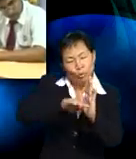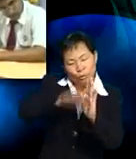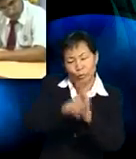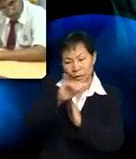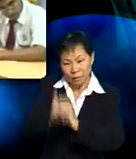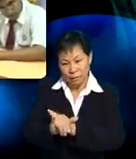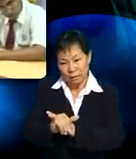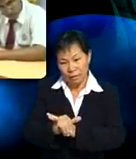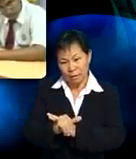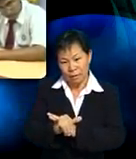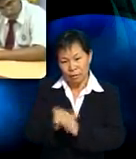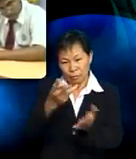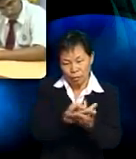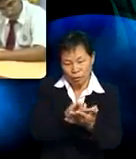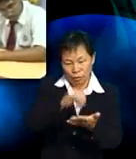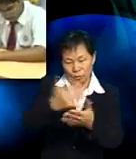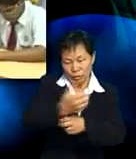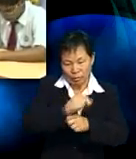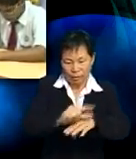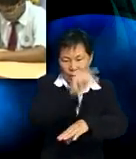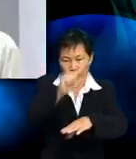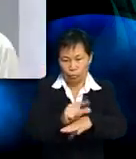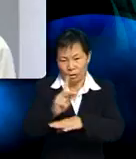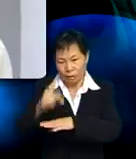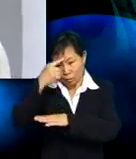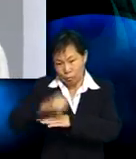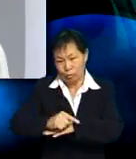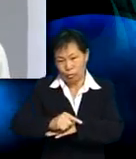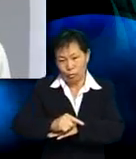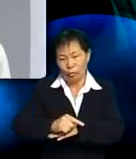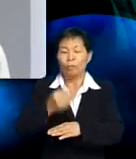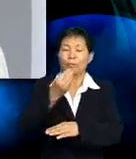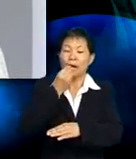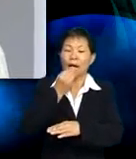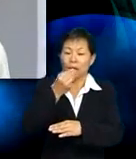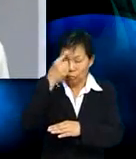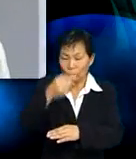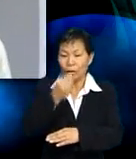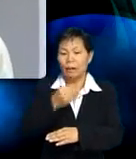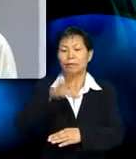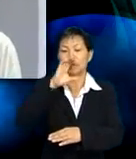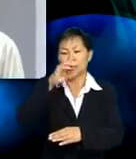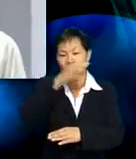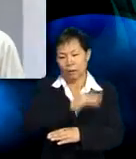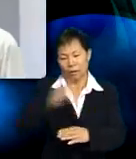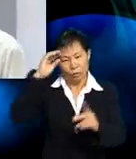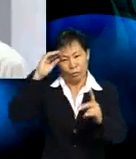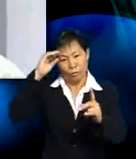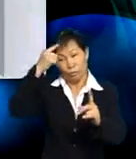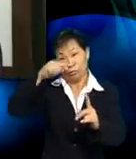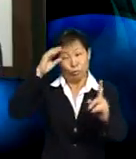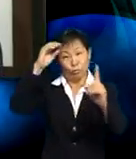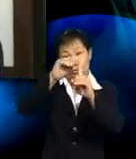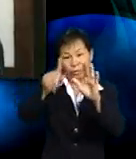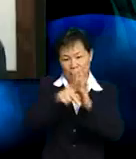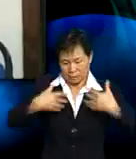Sekurang-kurangnya, wang itu dapat digunakan untuk menampung makan minum dan untuk tujuan kesihatan.